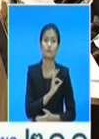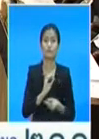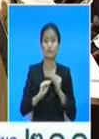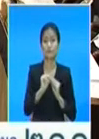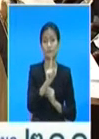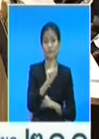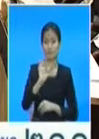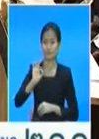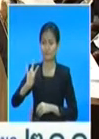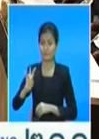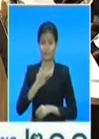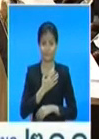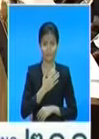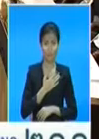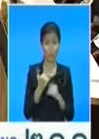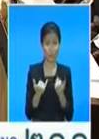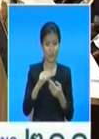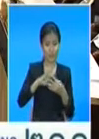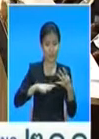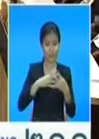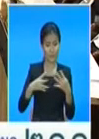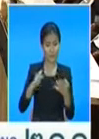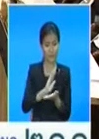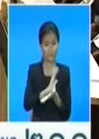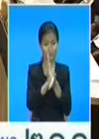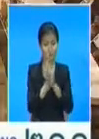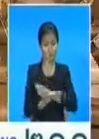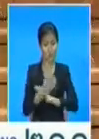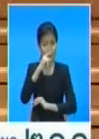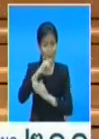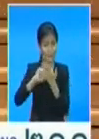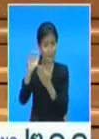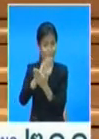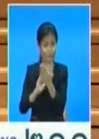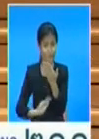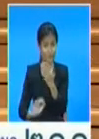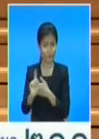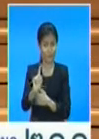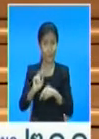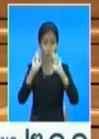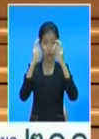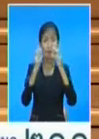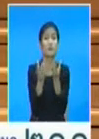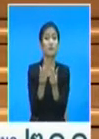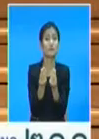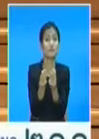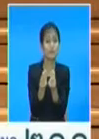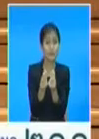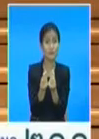วันนี้เป็นแผนการปฏิรูปประเทศในเรื่องของการบริหารจัดการการ